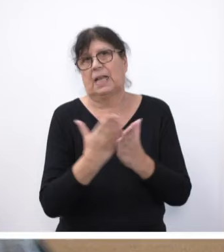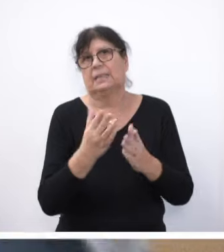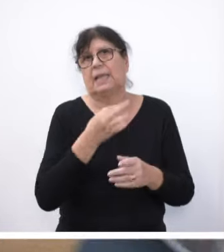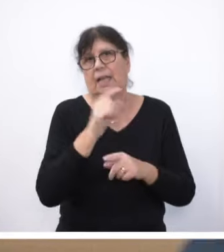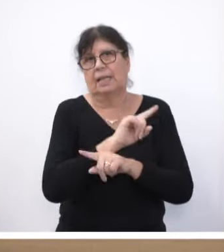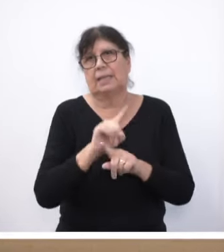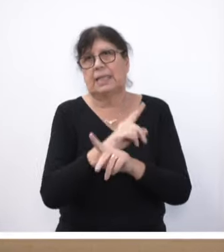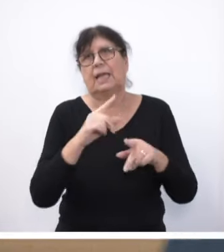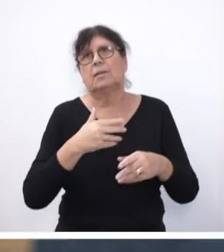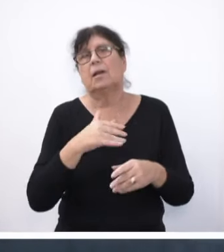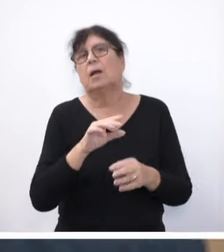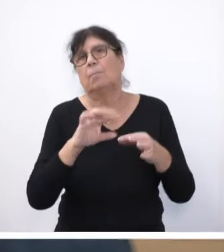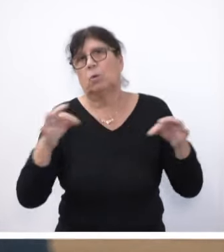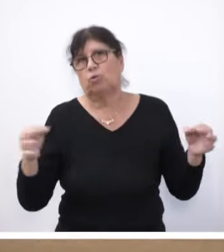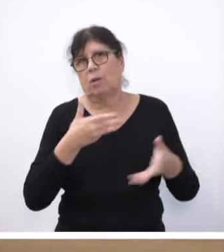Redezeitmodul beraten wird.